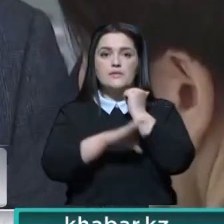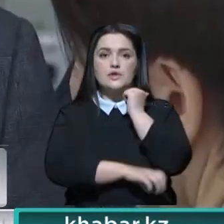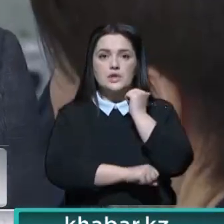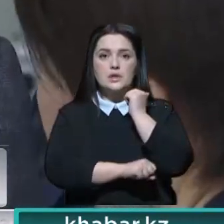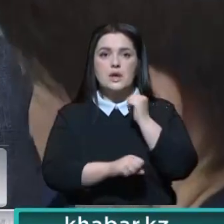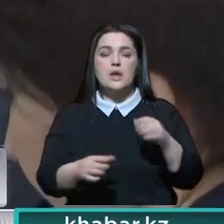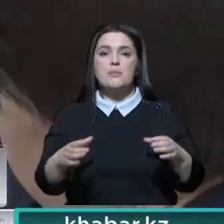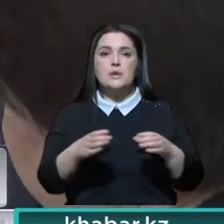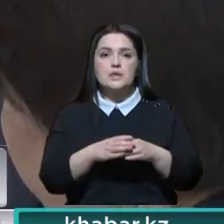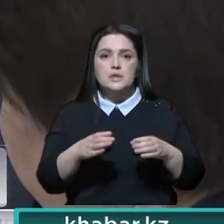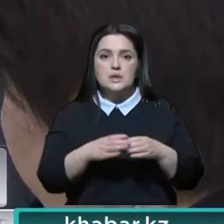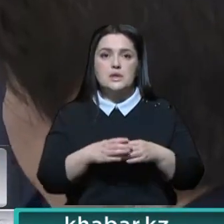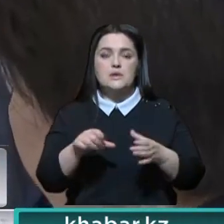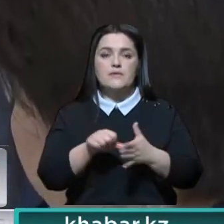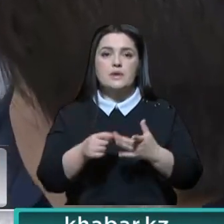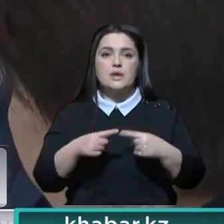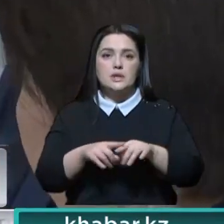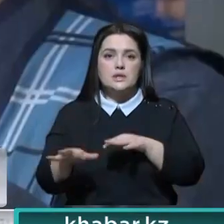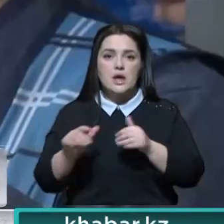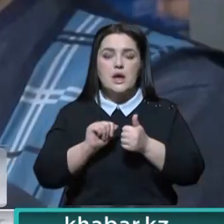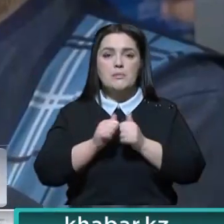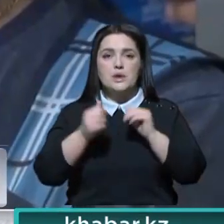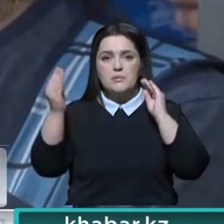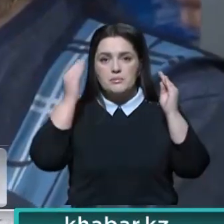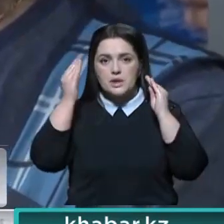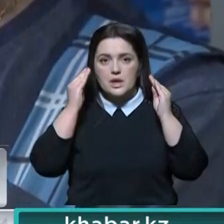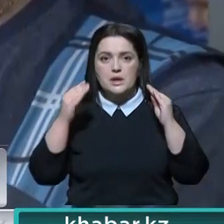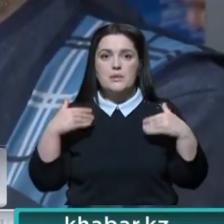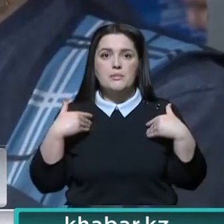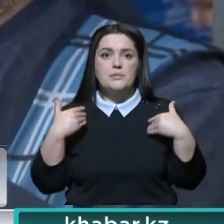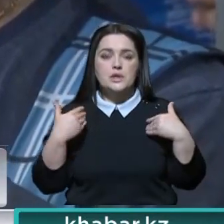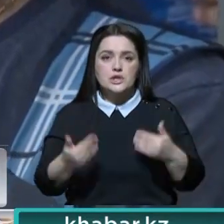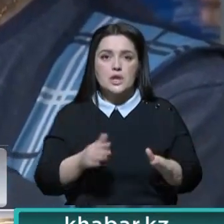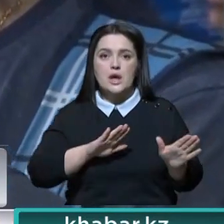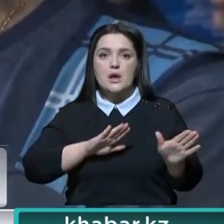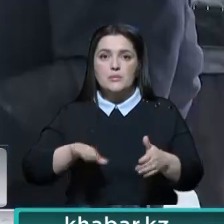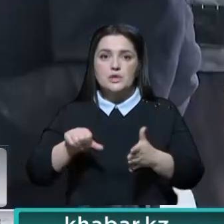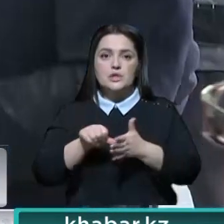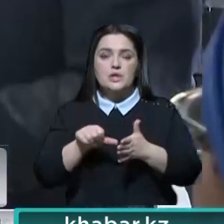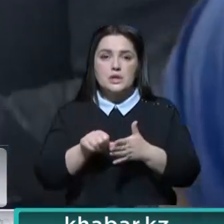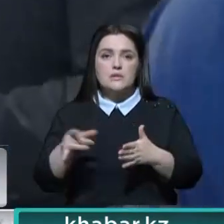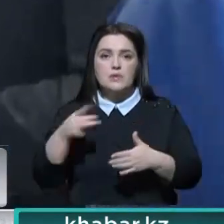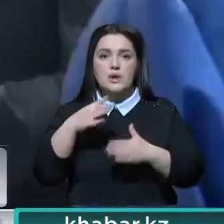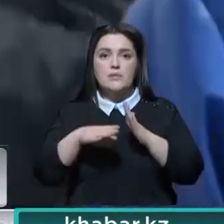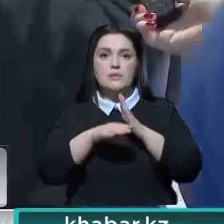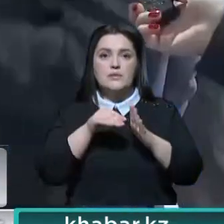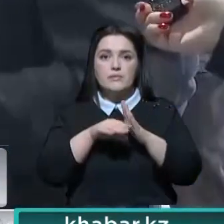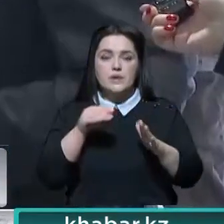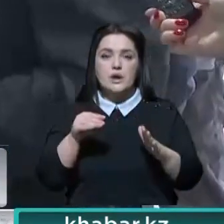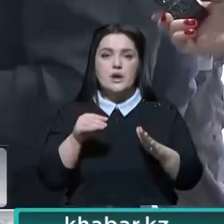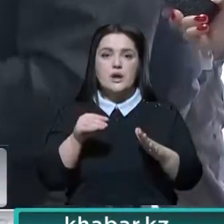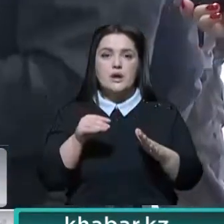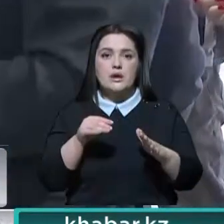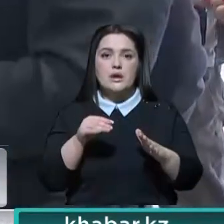В завершении встречи партийцы и представители организации обменялись мнениями и предложениями. После члены республиканского